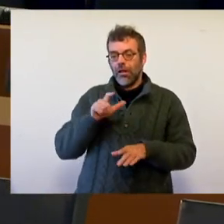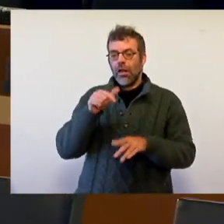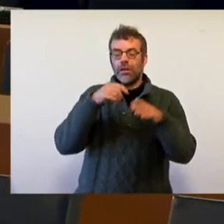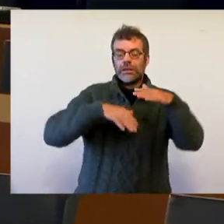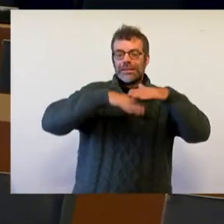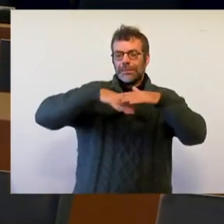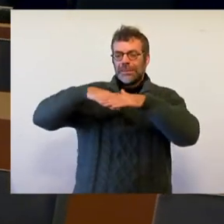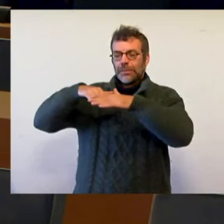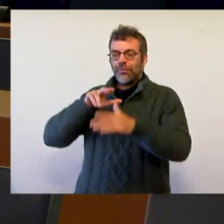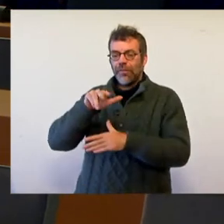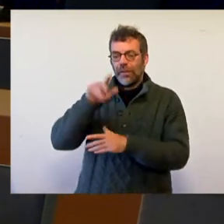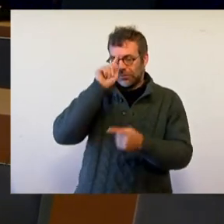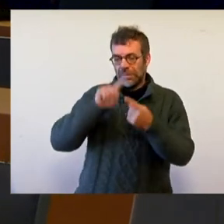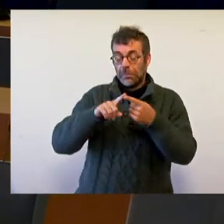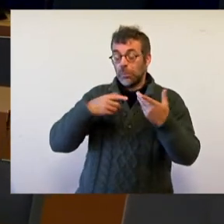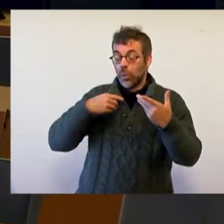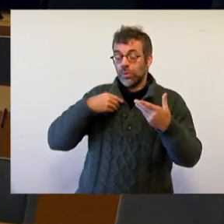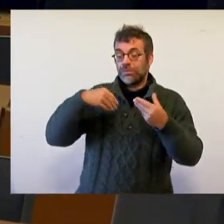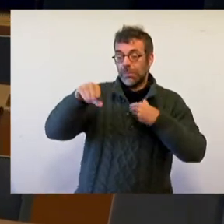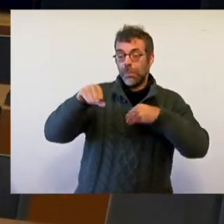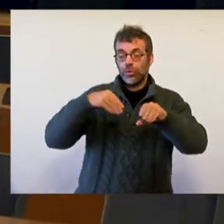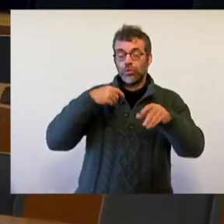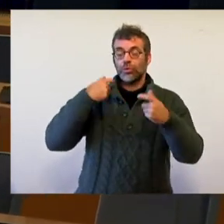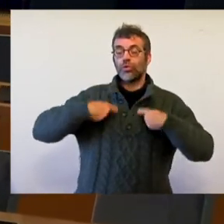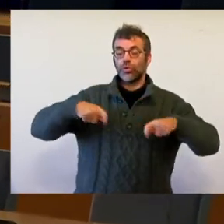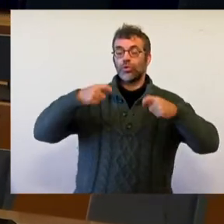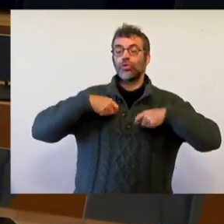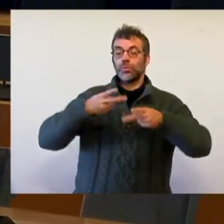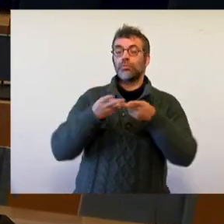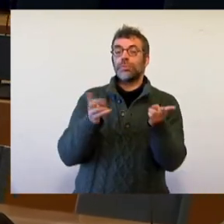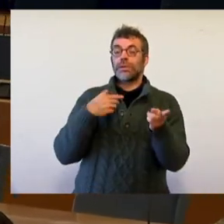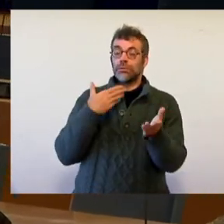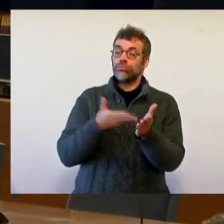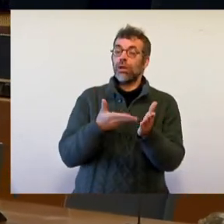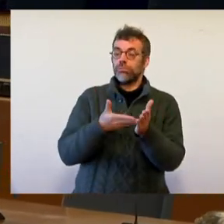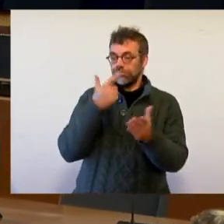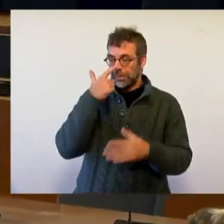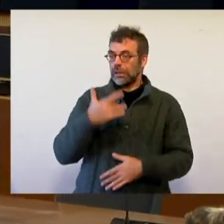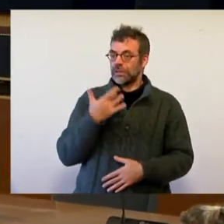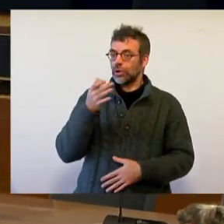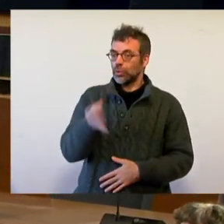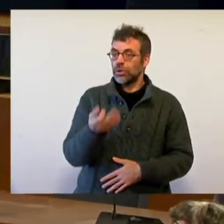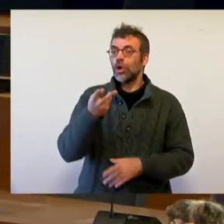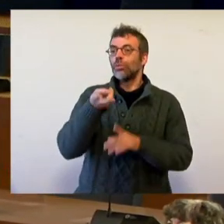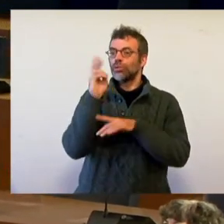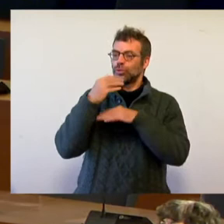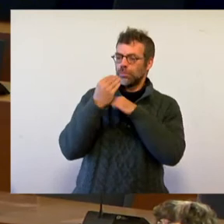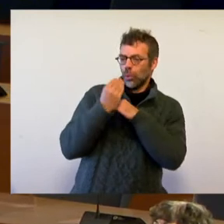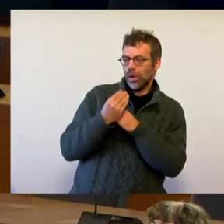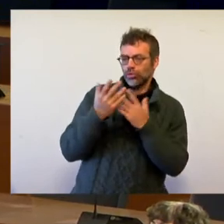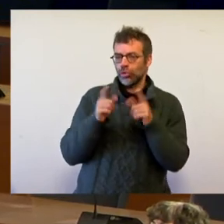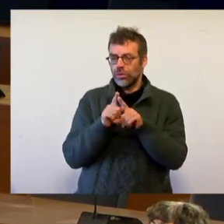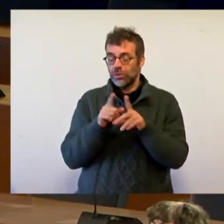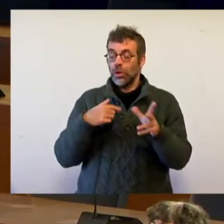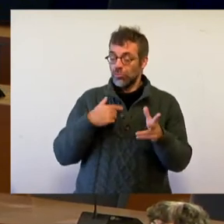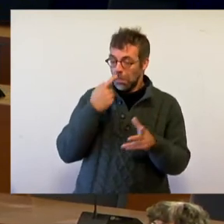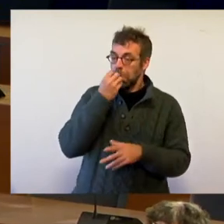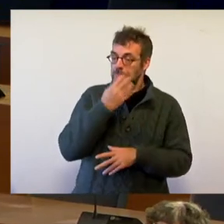citation. C'était bien, je trouve que vous commenciez bien. Je m'attendais à ce que vous proposiez quelque chose